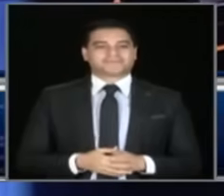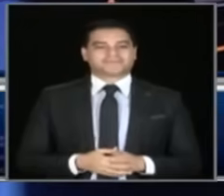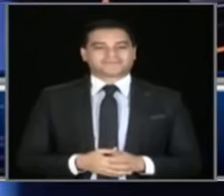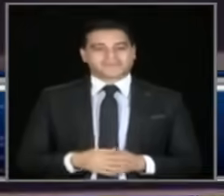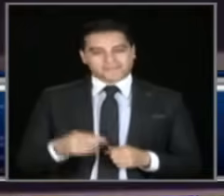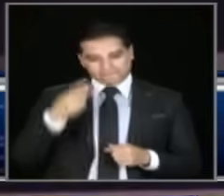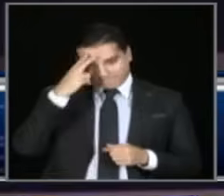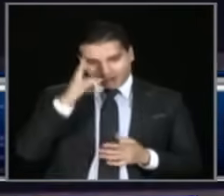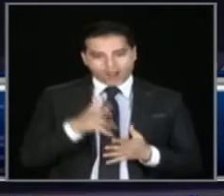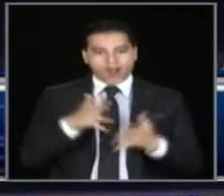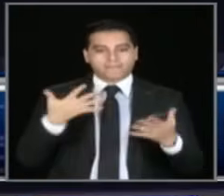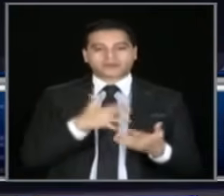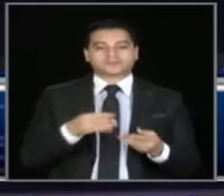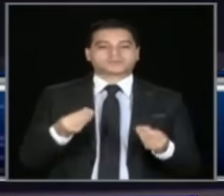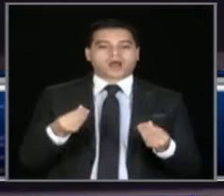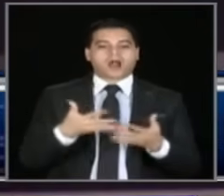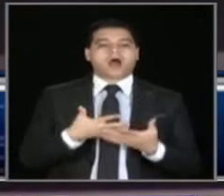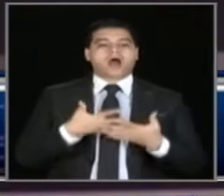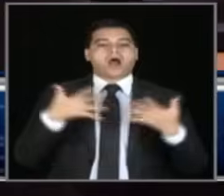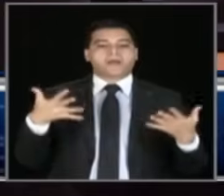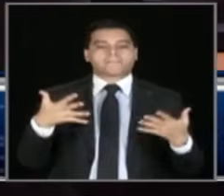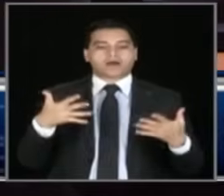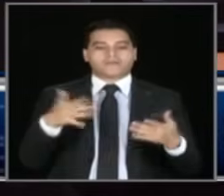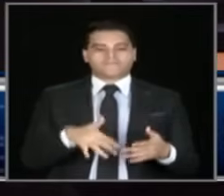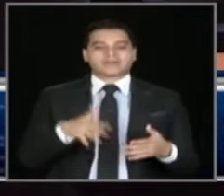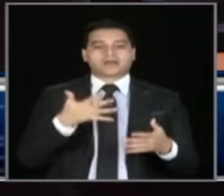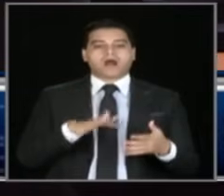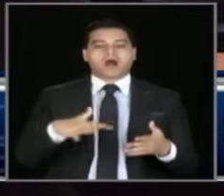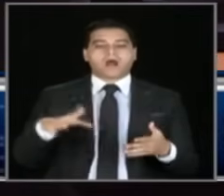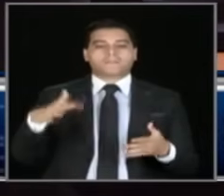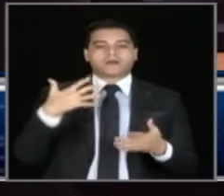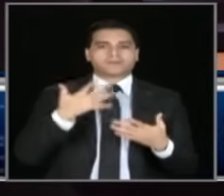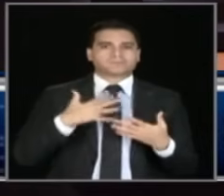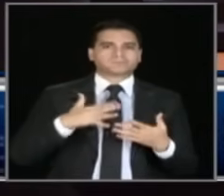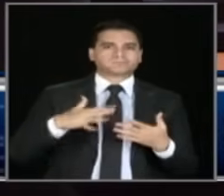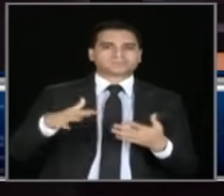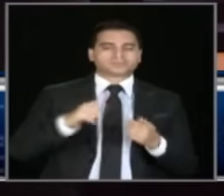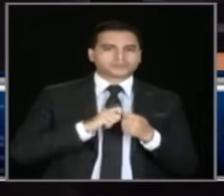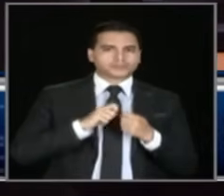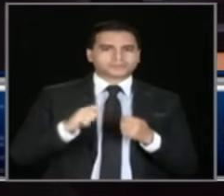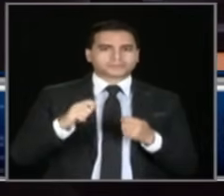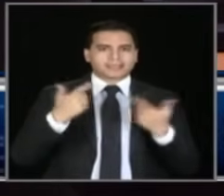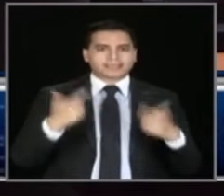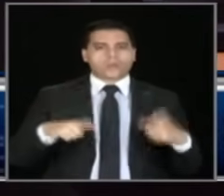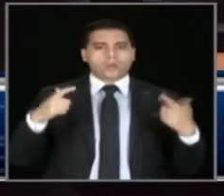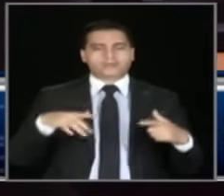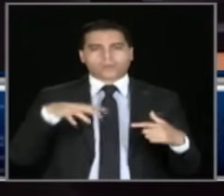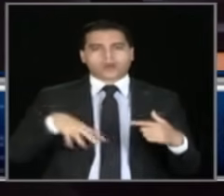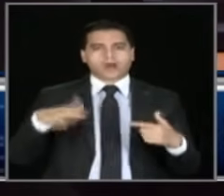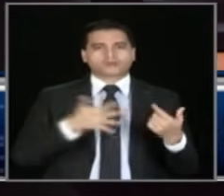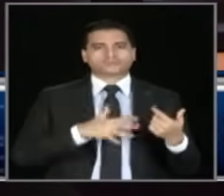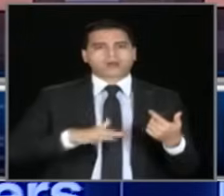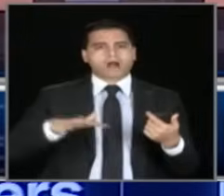ما هي أكبر صحراء من الرمال المتصلة في العالم من حيث المساحة؟